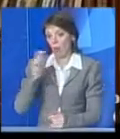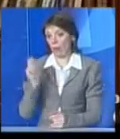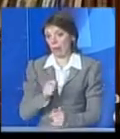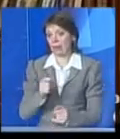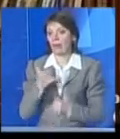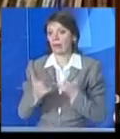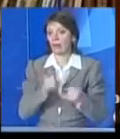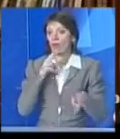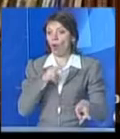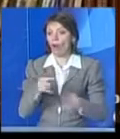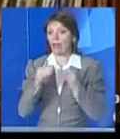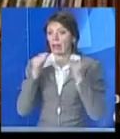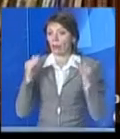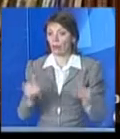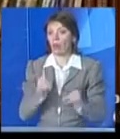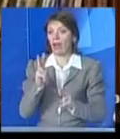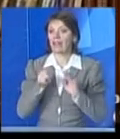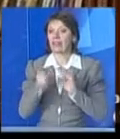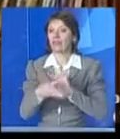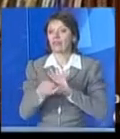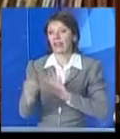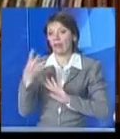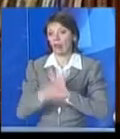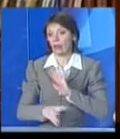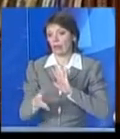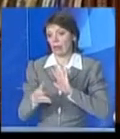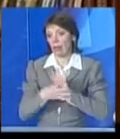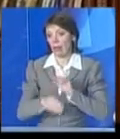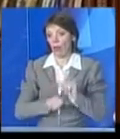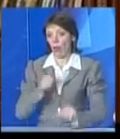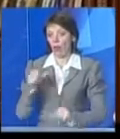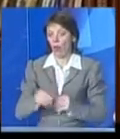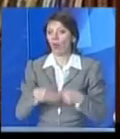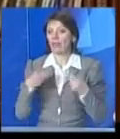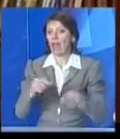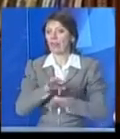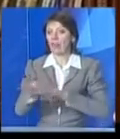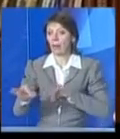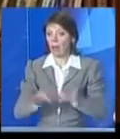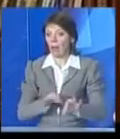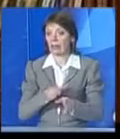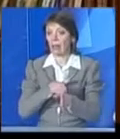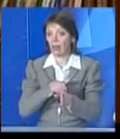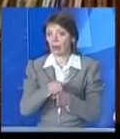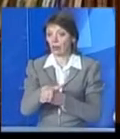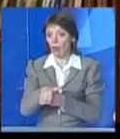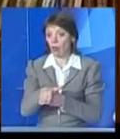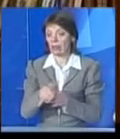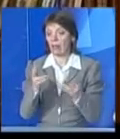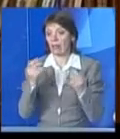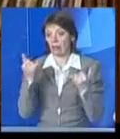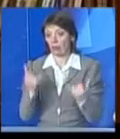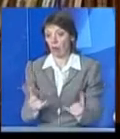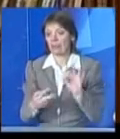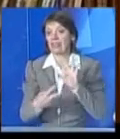«Догляд на дому, домашня опіка» з 1999 року. Даний проект реалізовується на сьогодні у